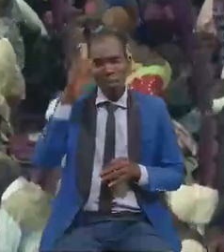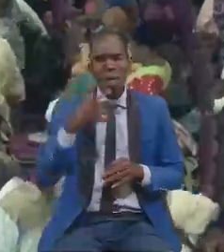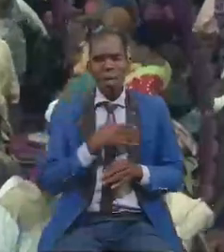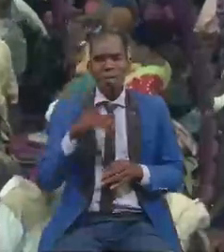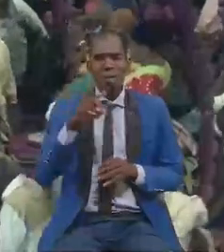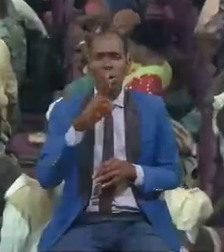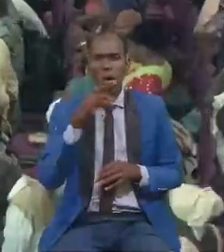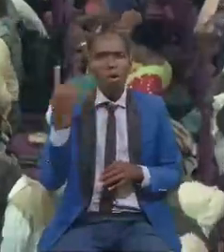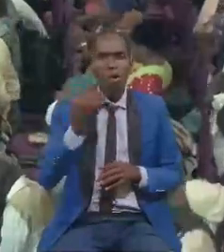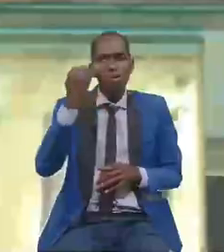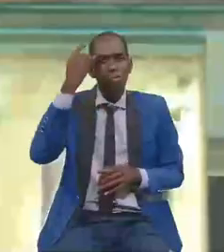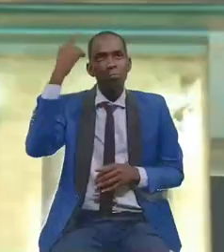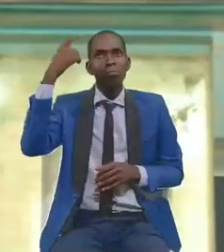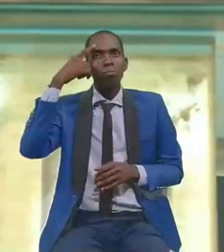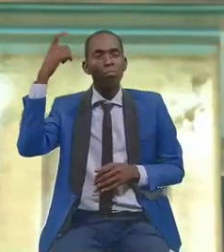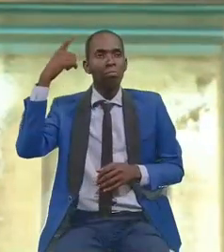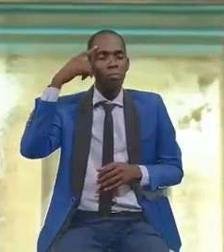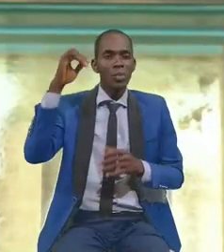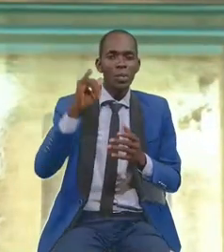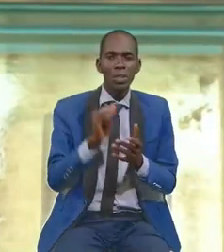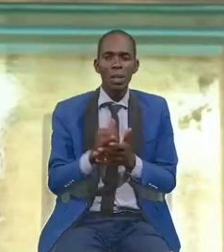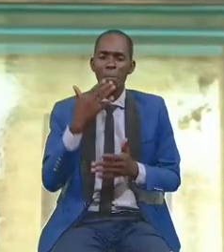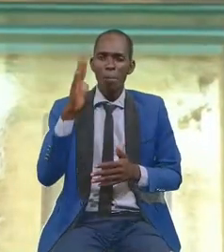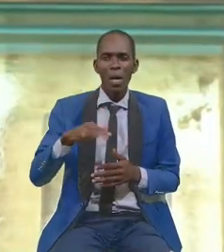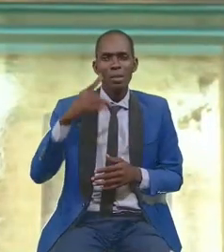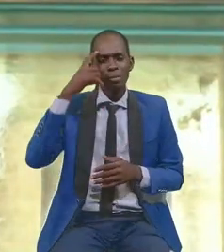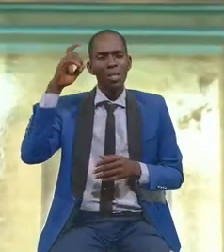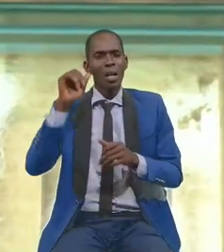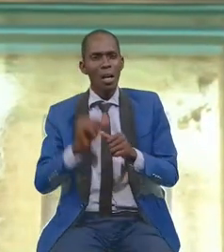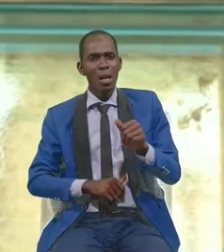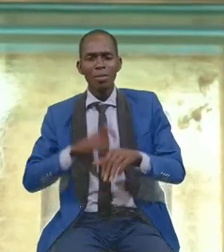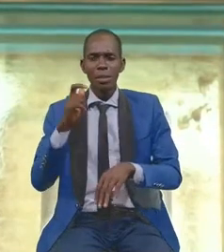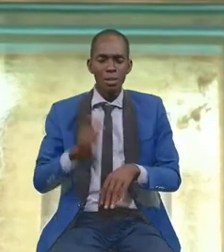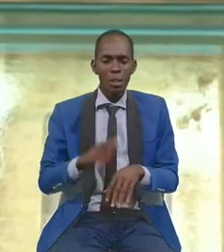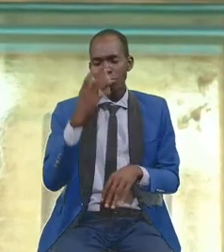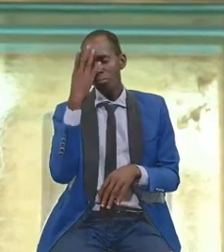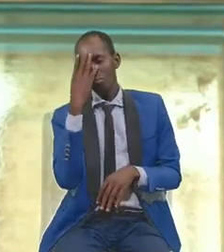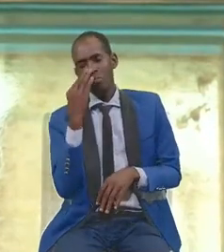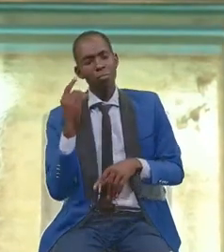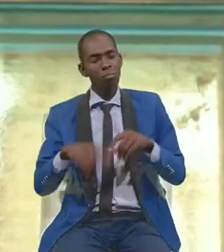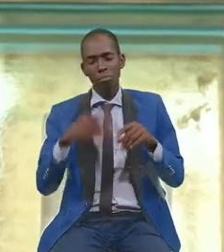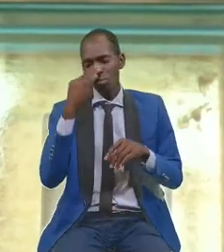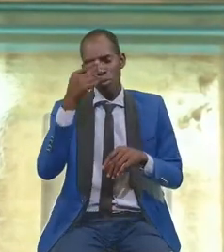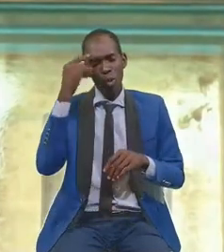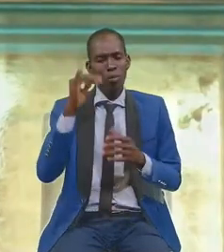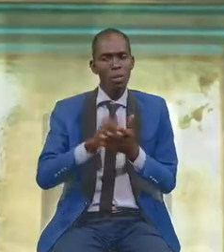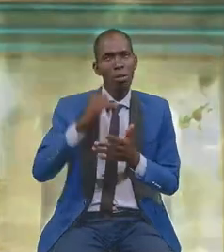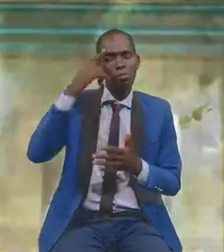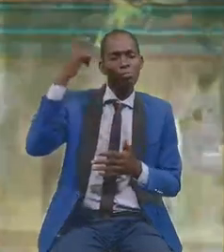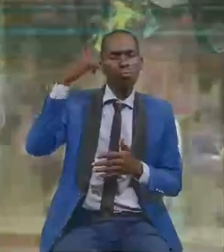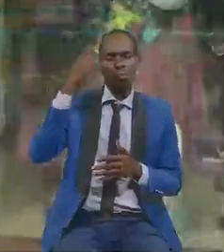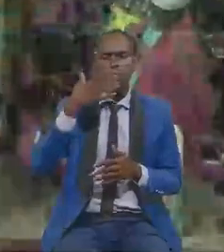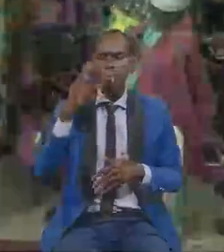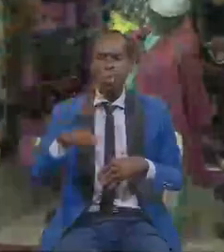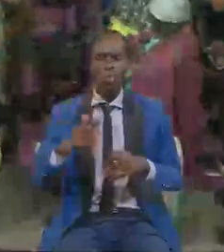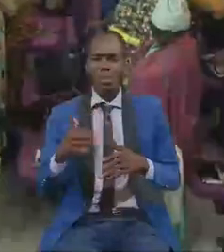chaque fois tu rêves cela, tu vois cela, tu peux faire du progrès ce jour, tu peux amener toutes ces choses sous